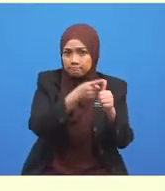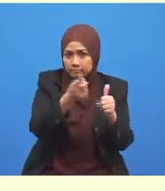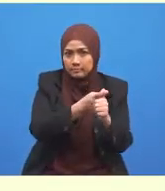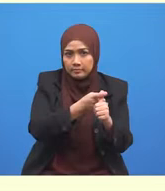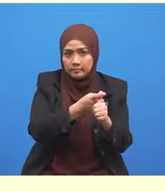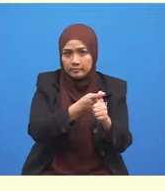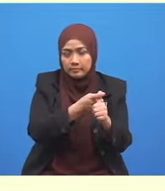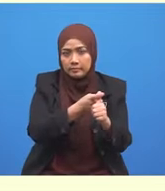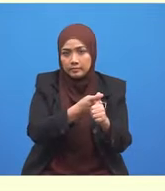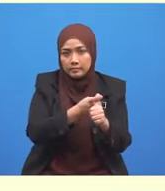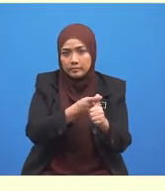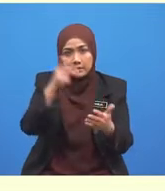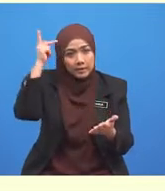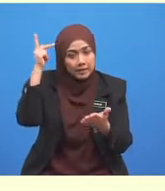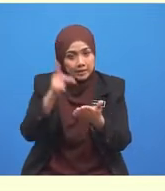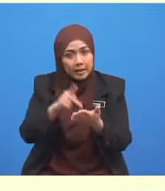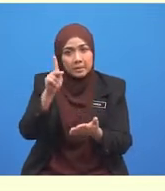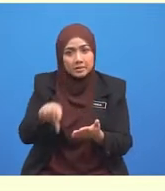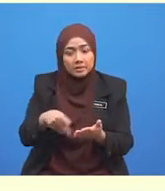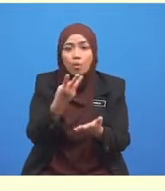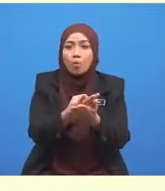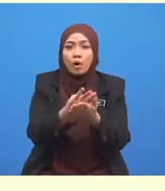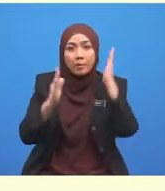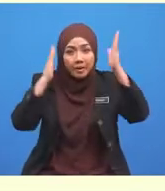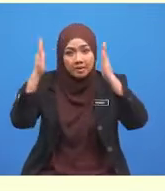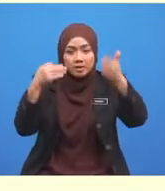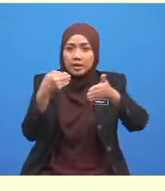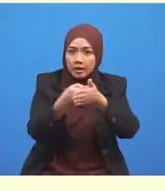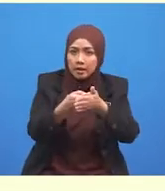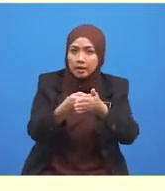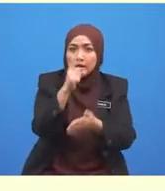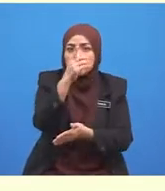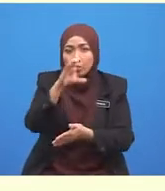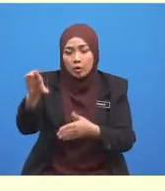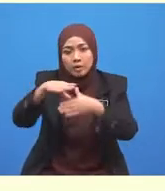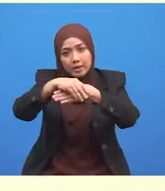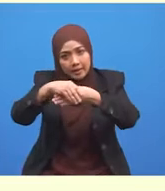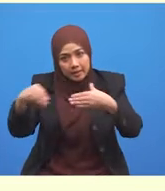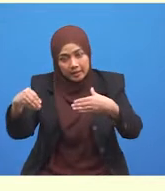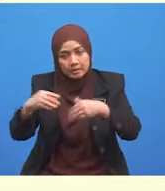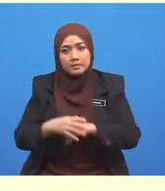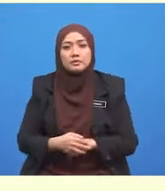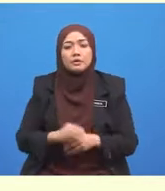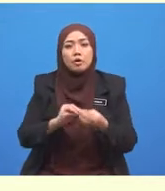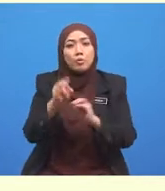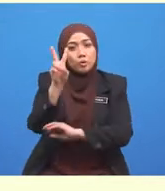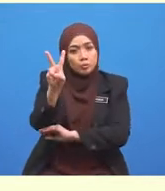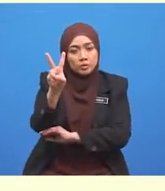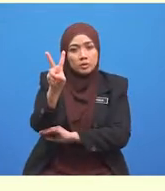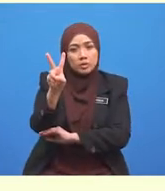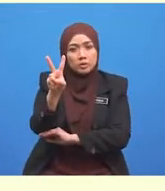Pertama, mengenal pasti wang Malaysia hingga RM100.